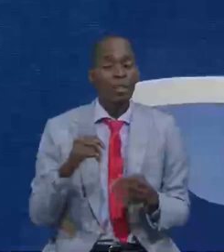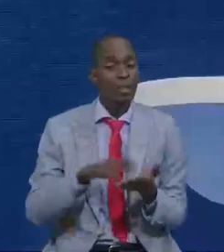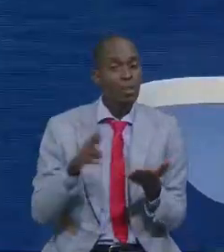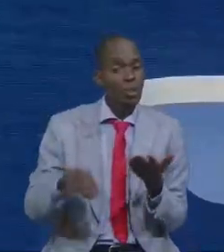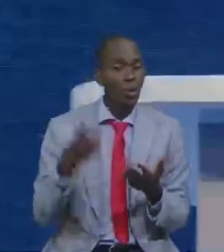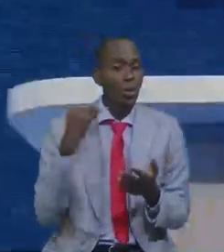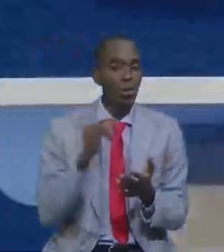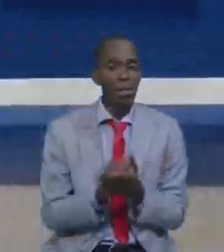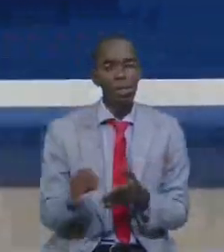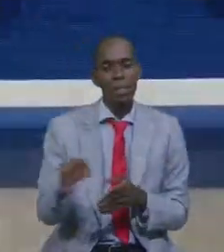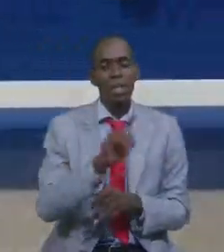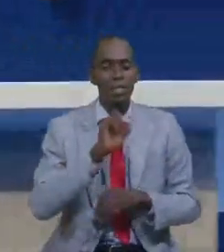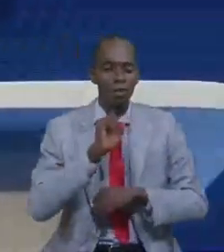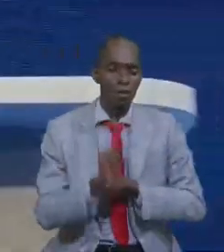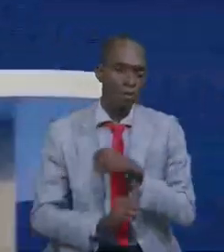Voyons Ésaïe